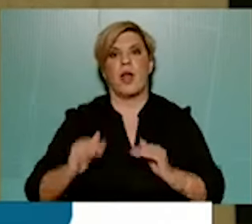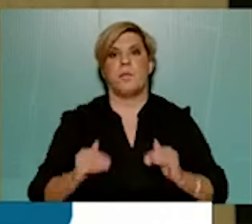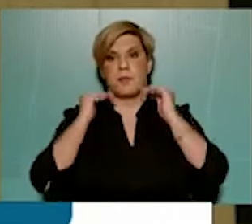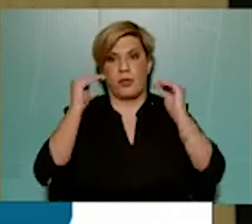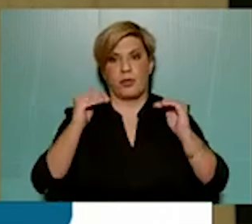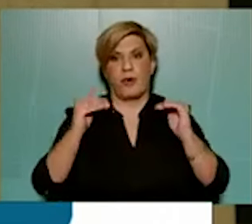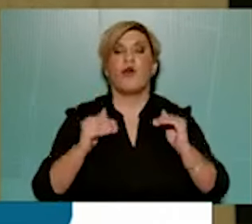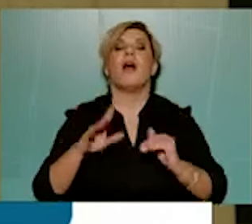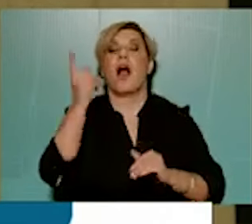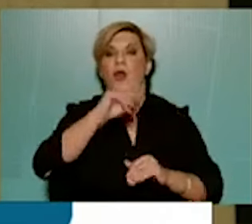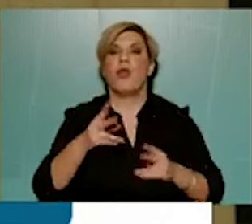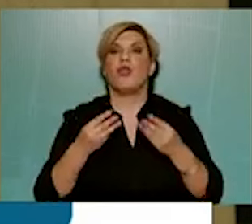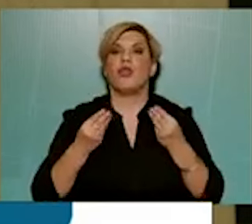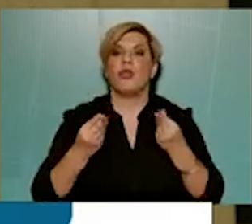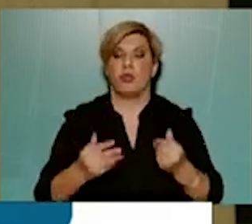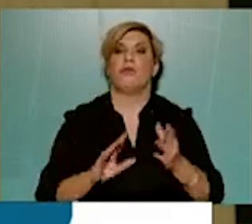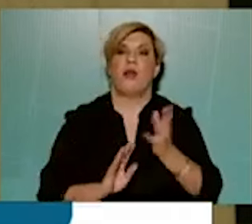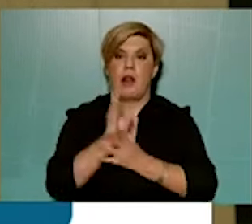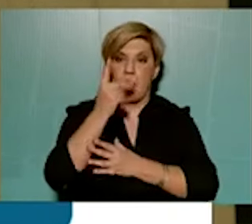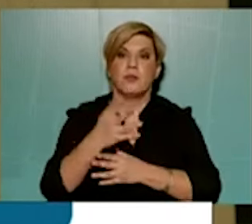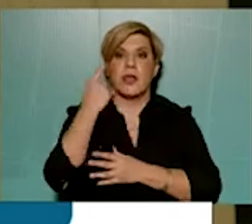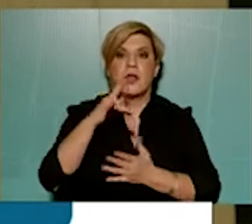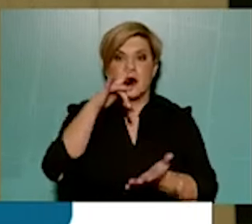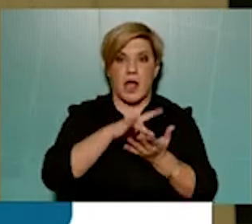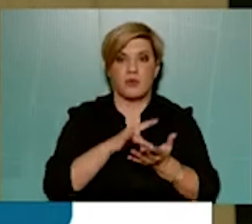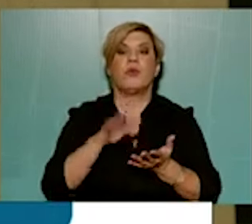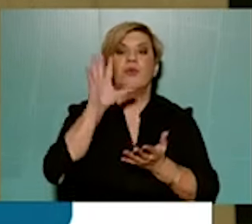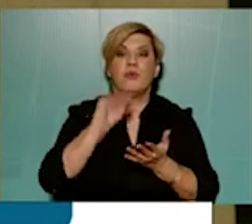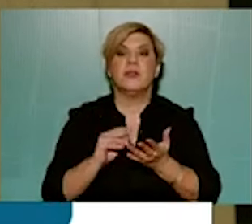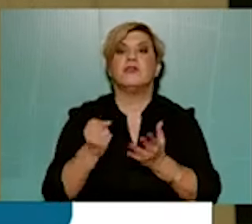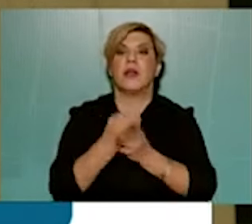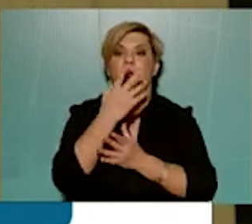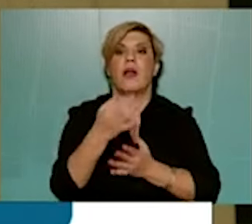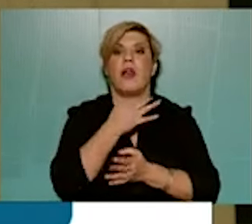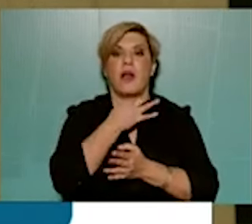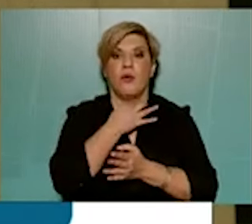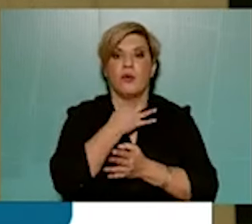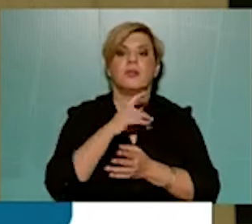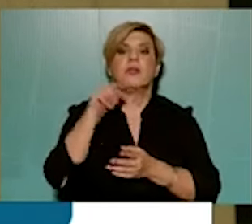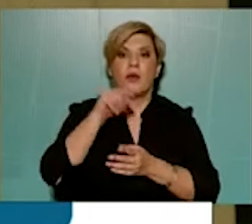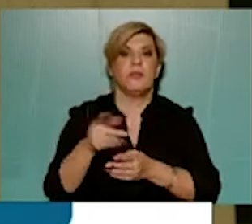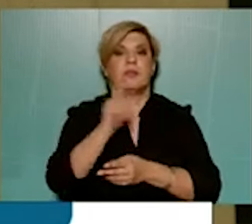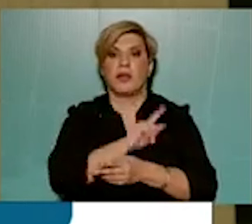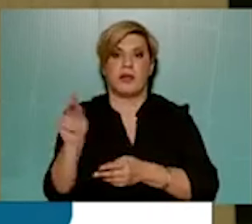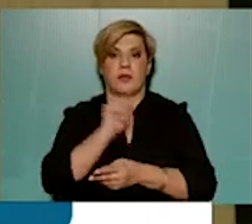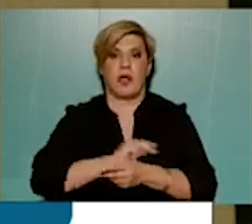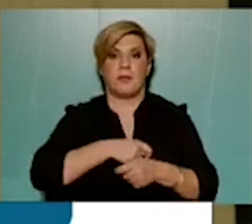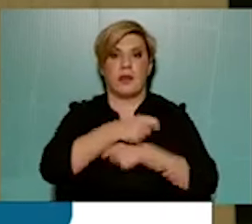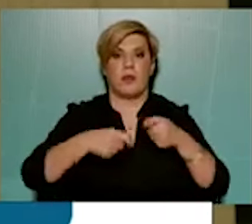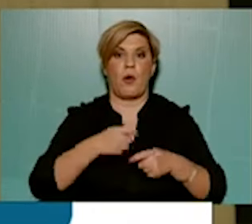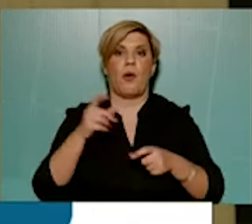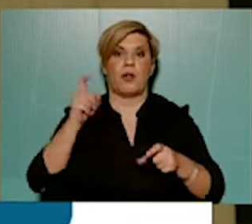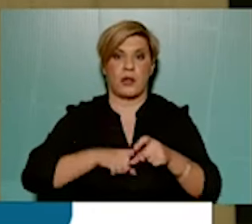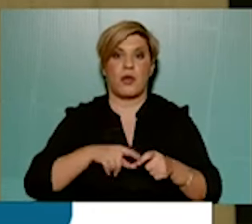επίπεδο, έναν άλλο δρόμο ανάπτυξης που θα έχει στο επίκεντρό την κάλυψη των σύγχρονων κοινωνικών αναγκών και όχι την κερδοφορία των επιχειρηματικών